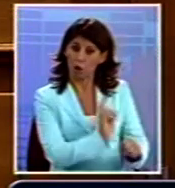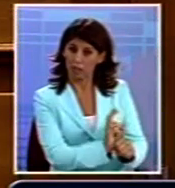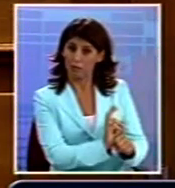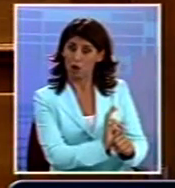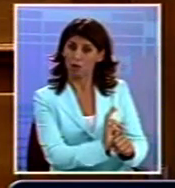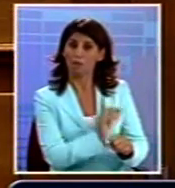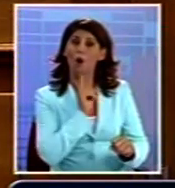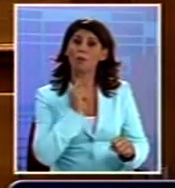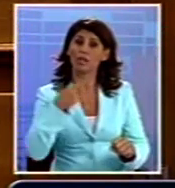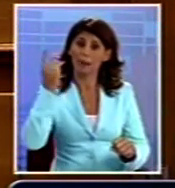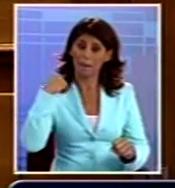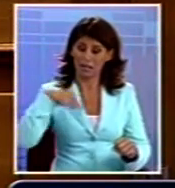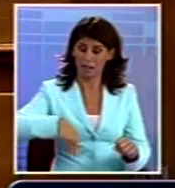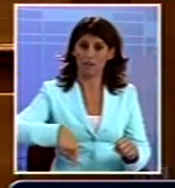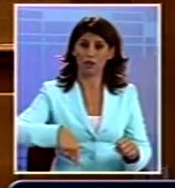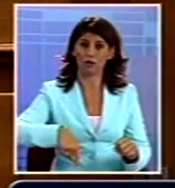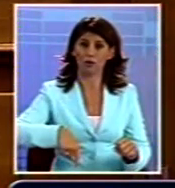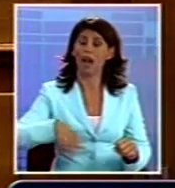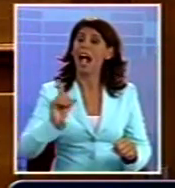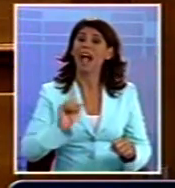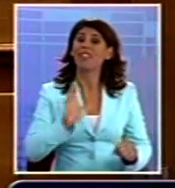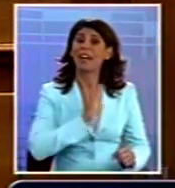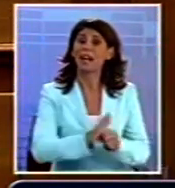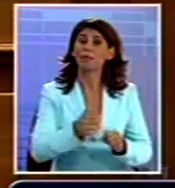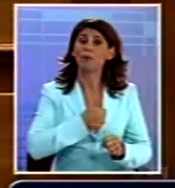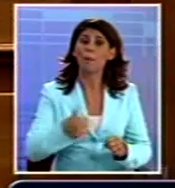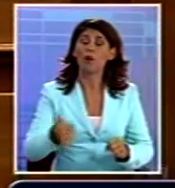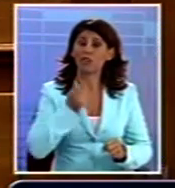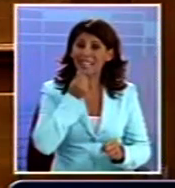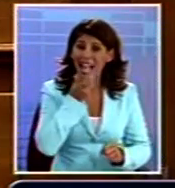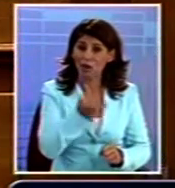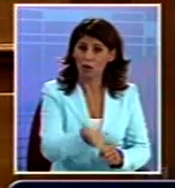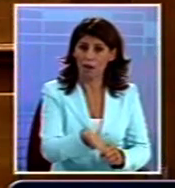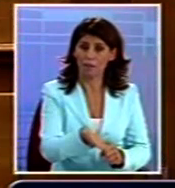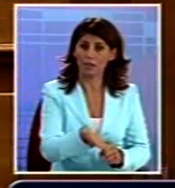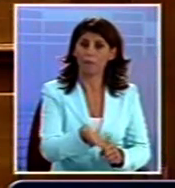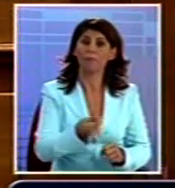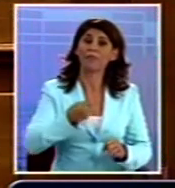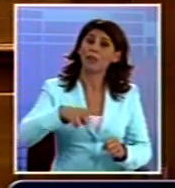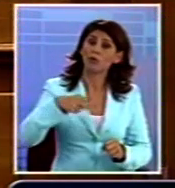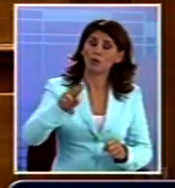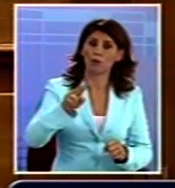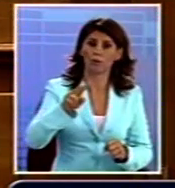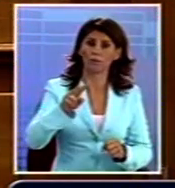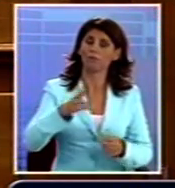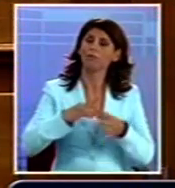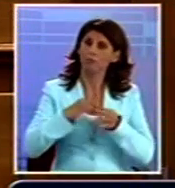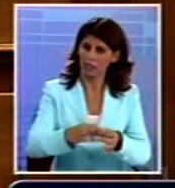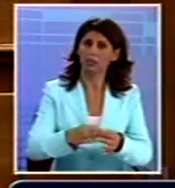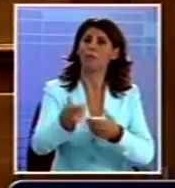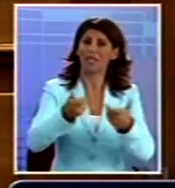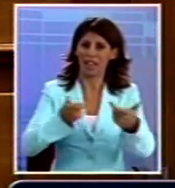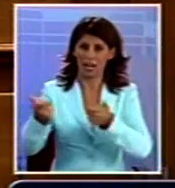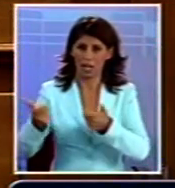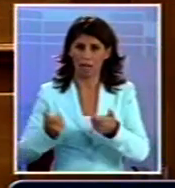πλεώνασμα, όπως έγινε πέρσι και φέτος. Δεν θα καλύπτουμε δηλαδή μόνο τα έξοδά μας, ενώ για τους τόκους θα συνεχίζουμε να παίρνουμε